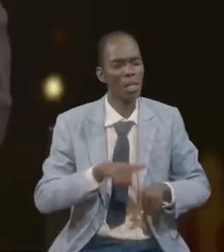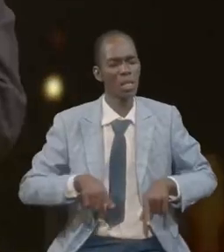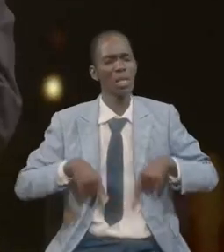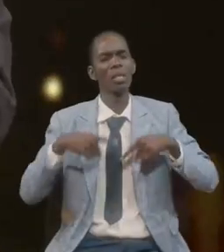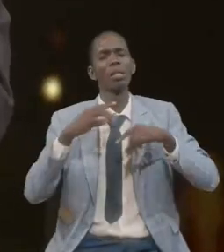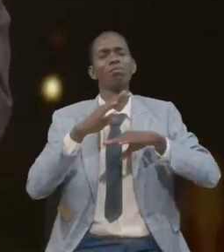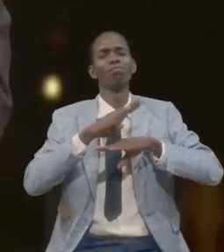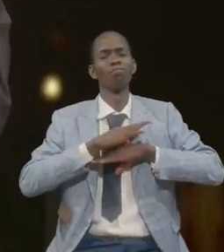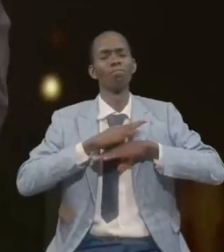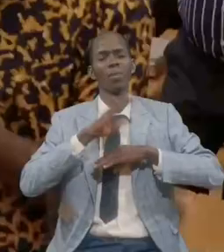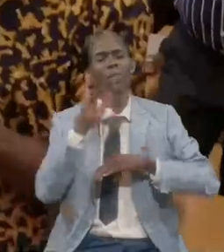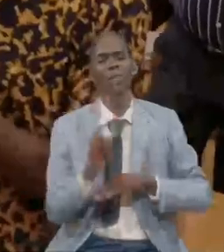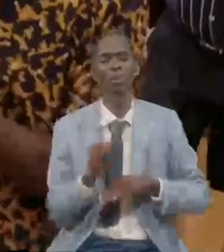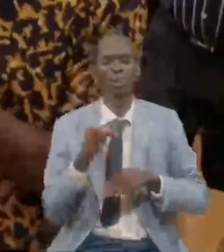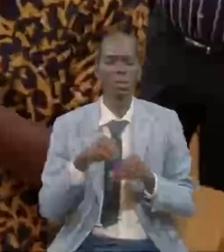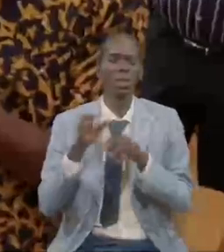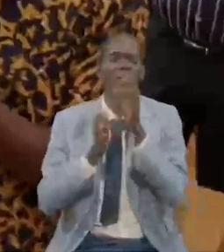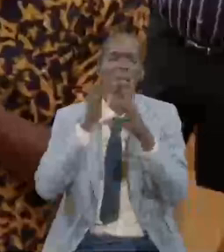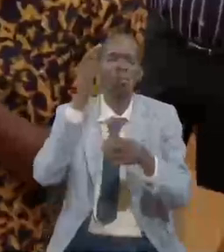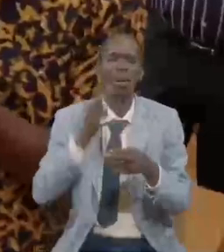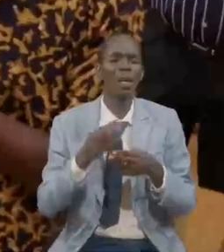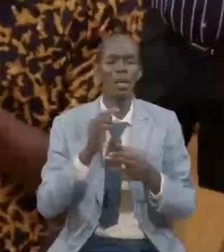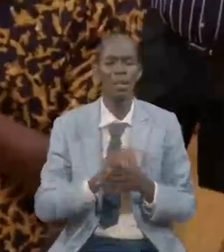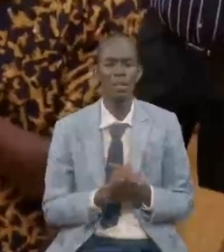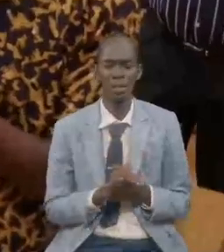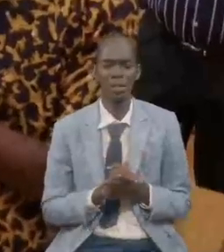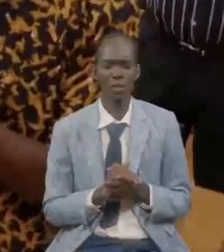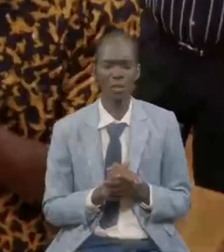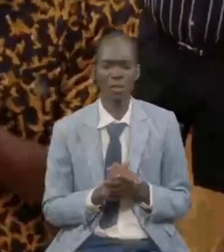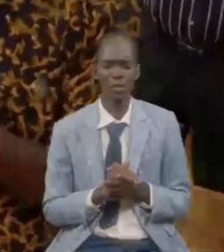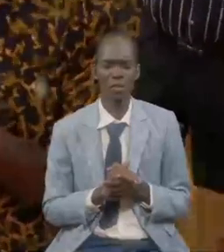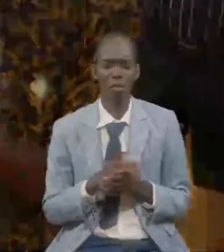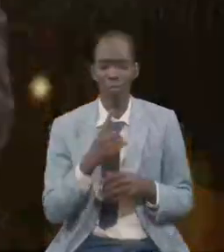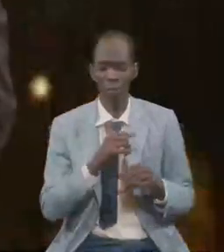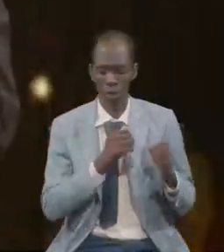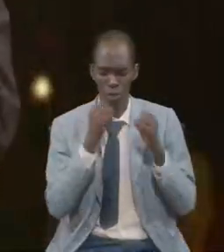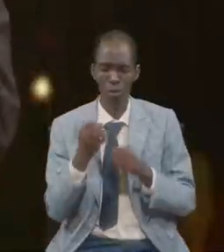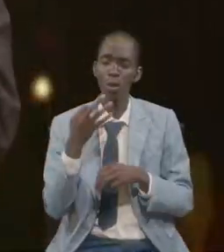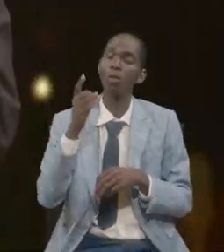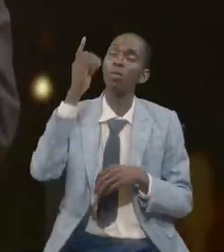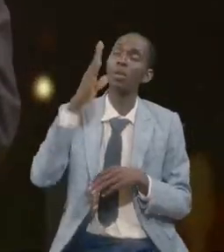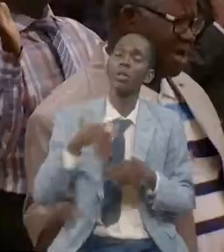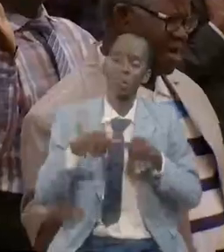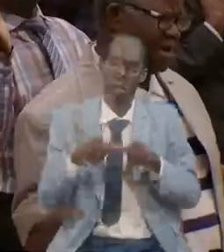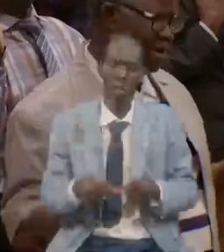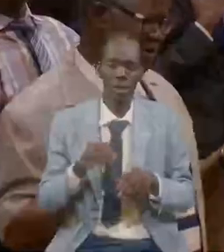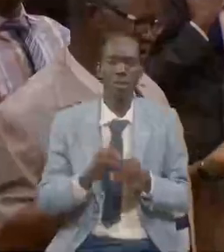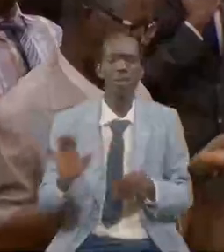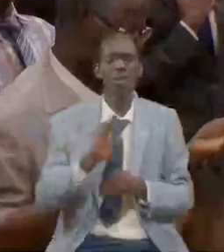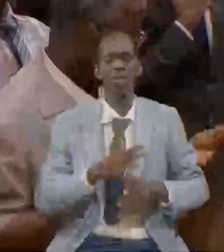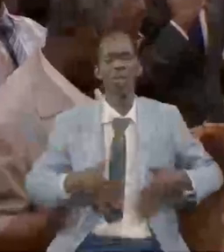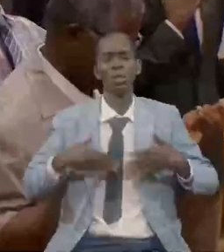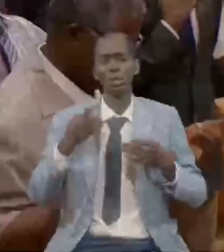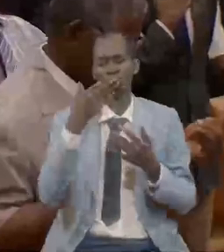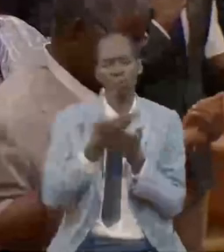mène une vie de satisfaction au nom de Jésus-Christ. Que la force du Seigneur demeure en vous, que